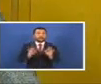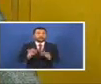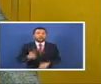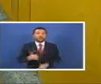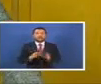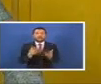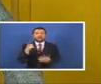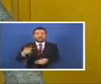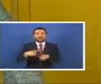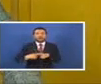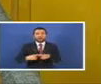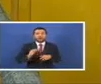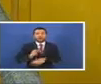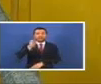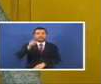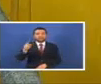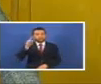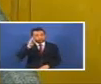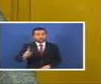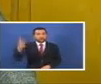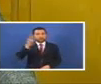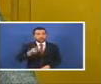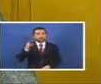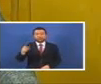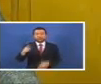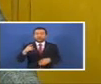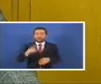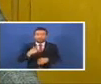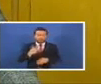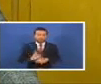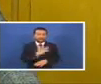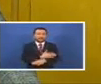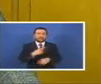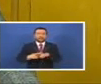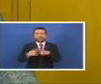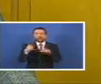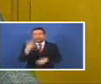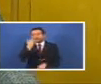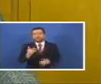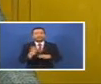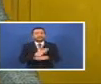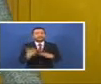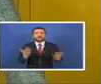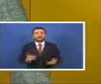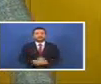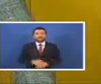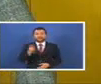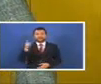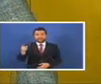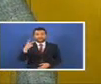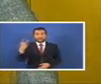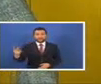önemlisi ortak yaşam umudumuz, ortak vatan beklentimizdir. Niye?